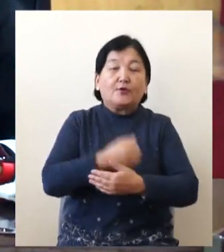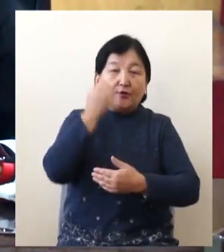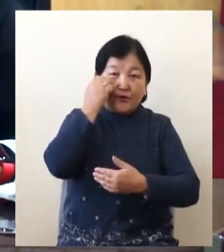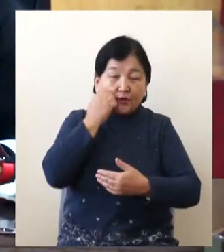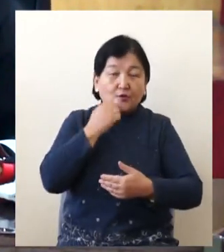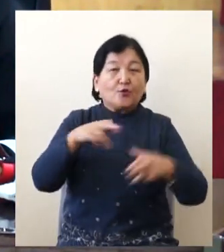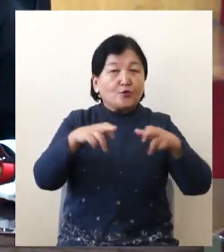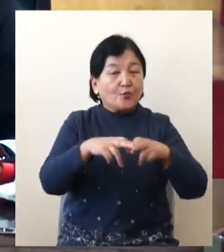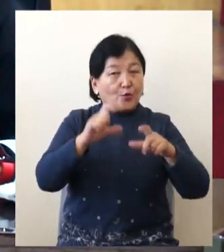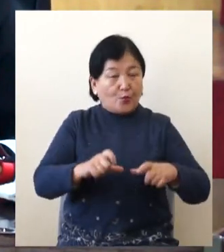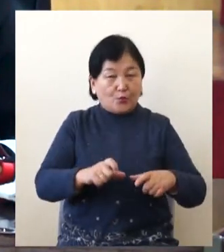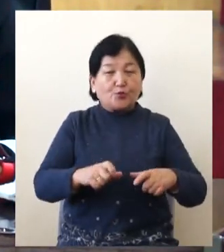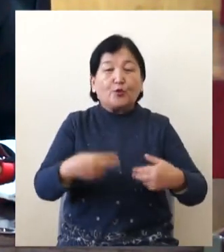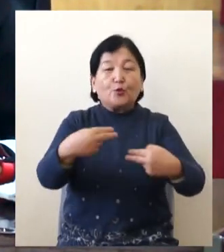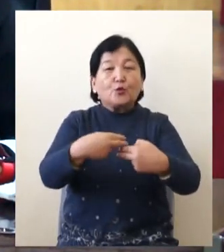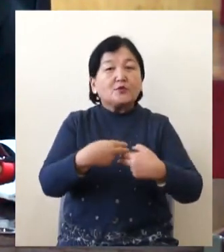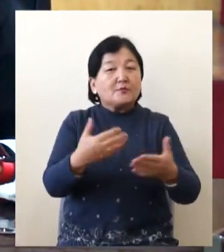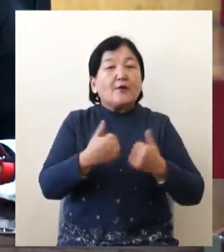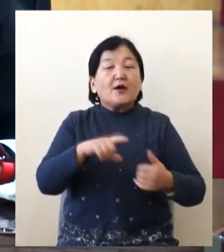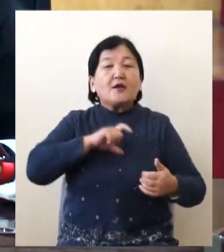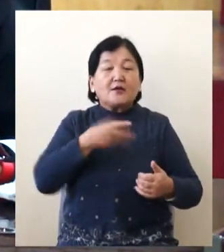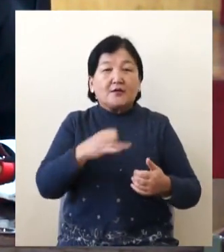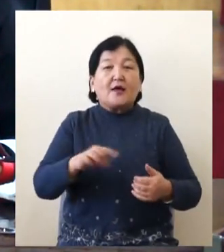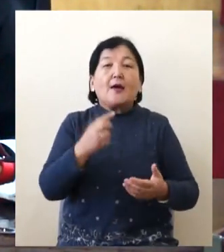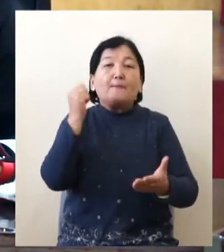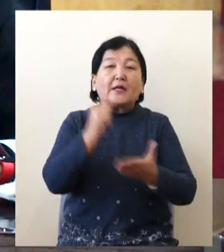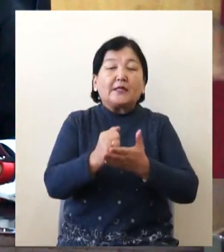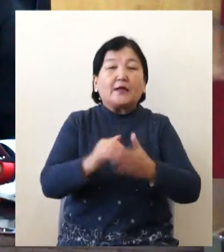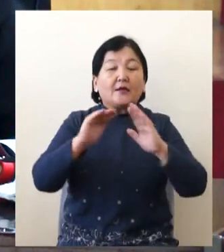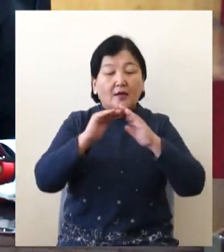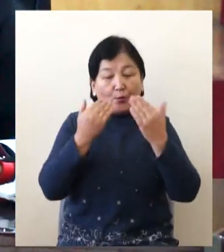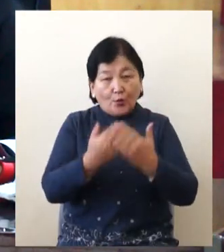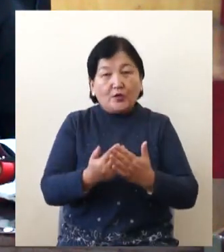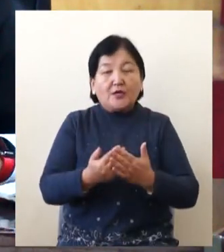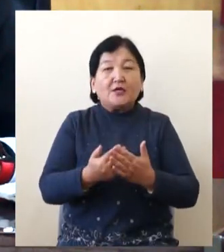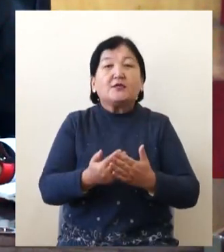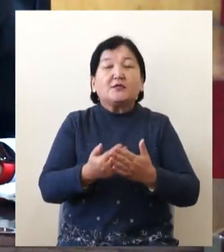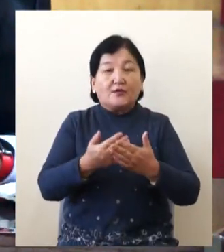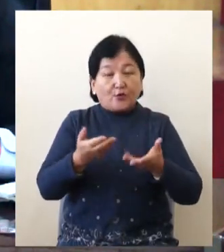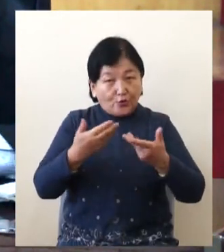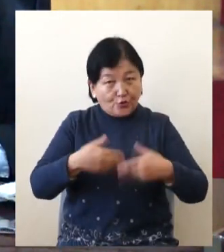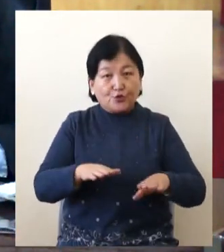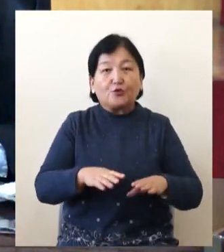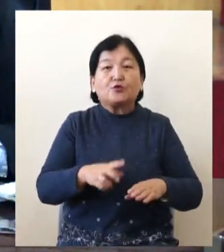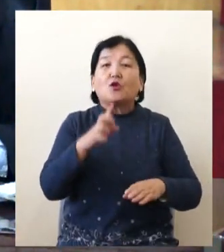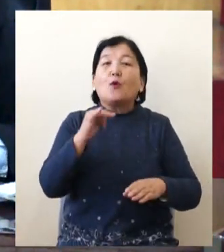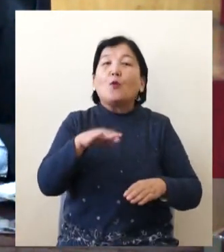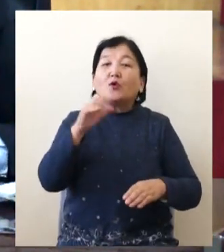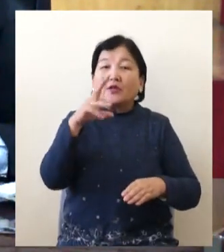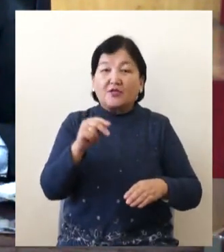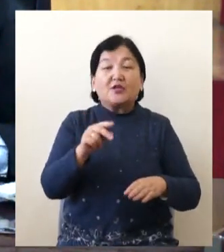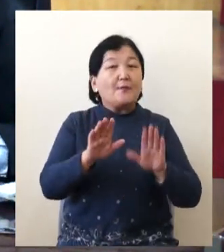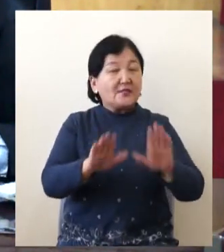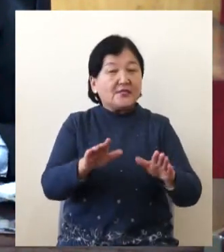хэрэгтэй. Баталгаатай гэр бүлээс гарсан эсвэл бутж гэдгээс үл хамааран бүх хүүхэд